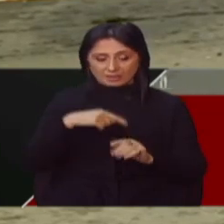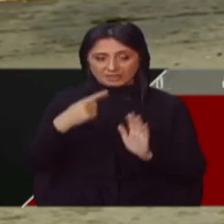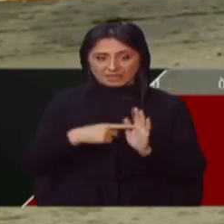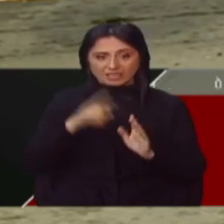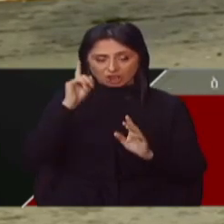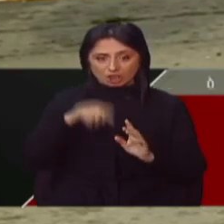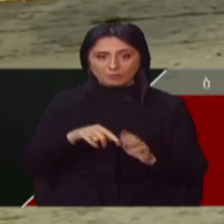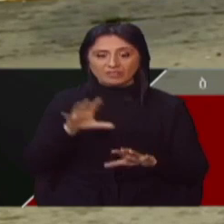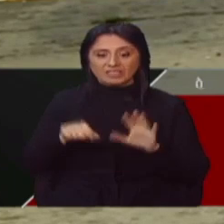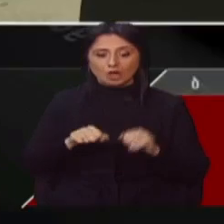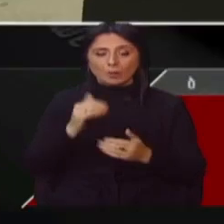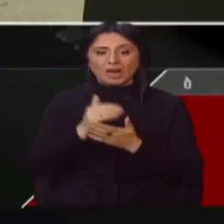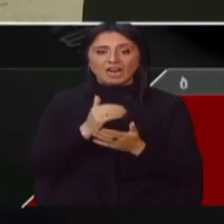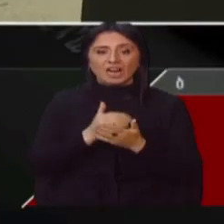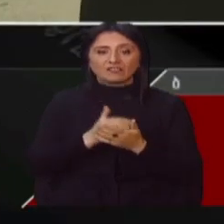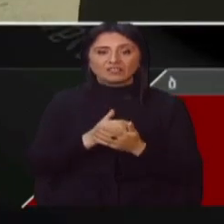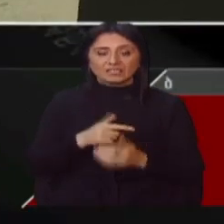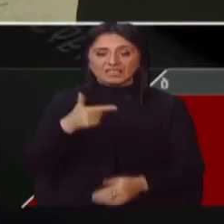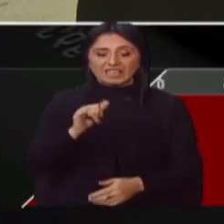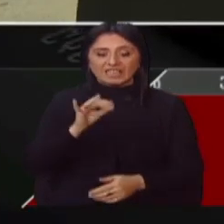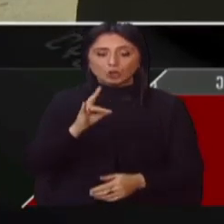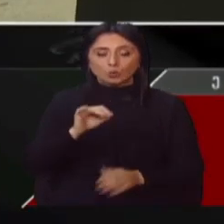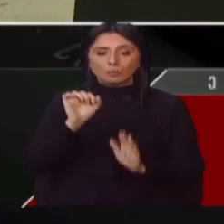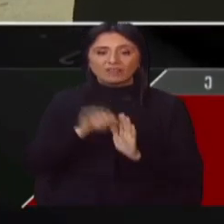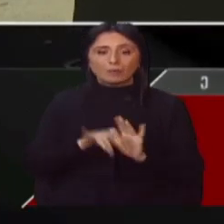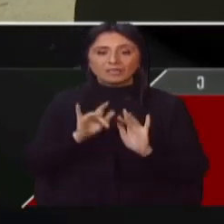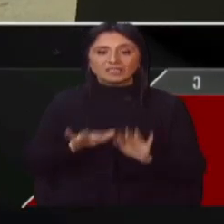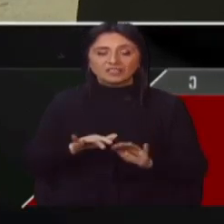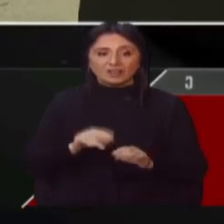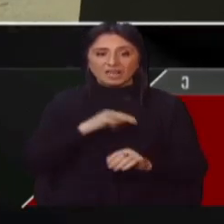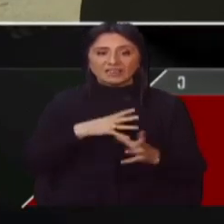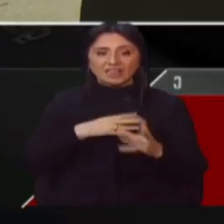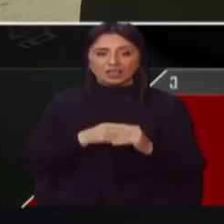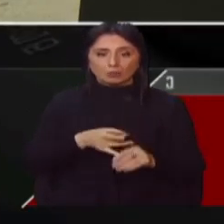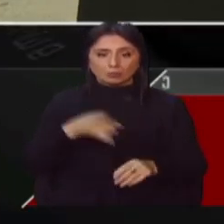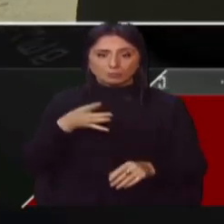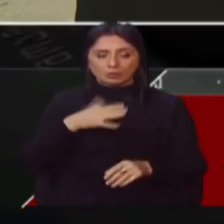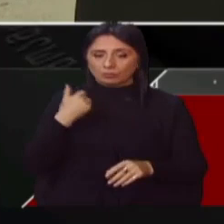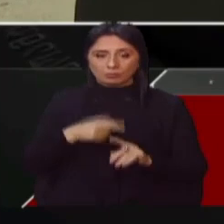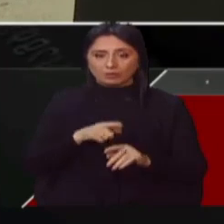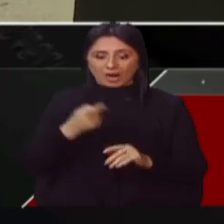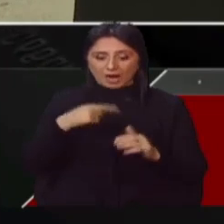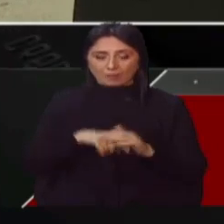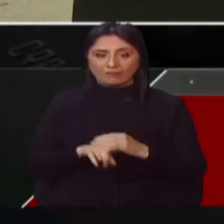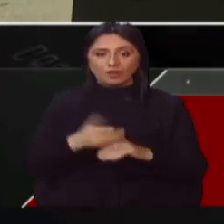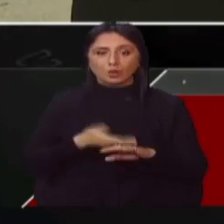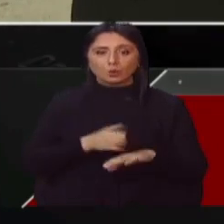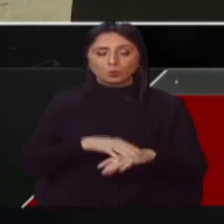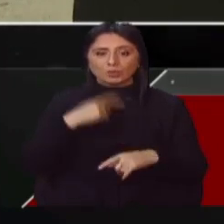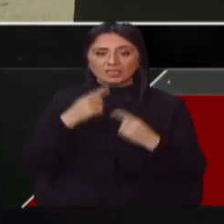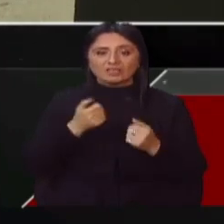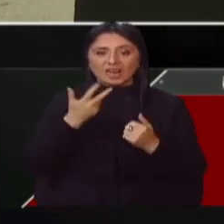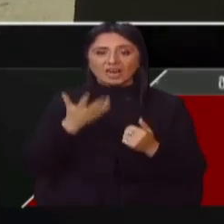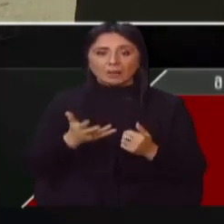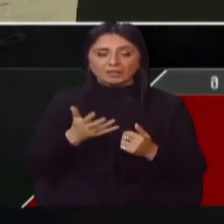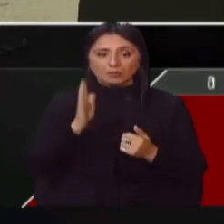საკითხზე ცნობილია. Საოკუპაციო რეჟიმი თამაზ გინტურის მკვლელობის საქმეზე თანამშრომლობას არაპირებს. Აქედან გამომდინარე რთული სათქმელია